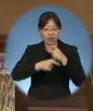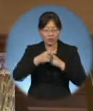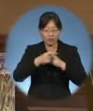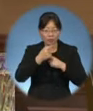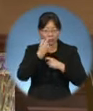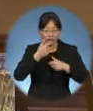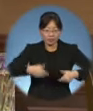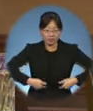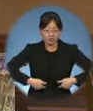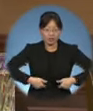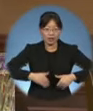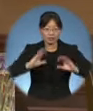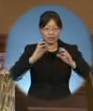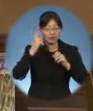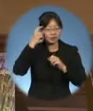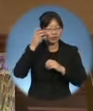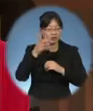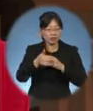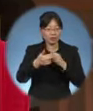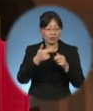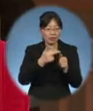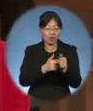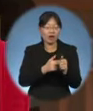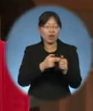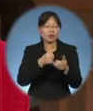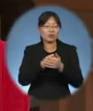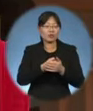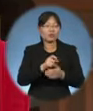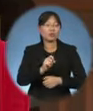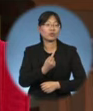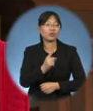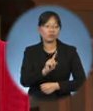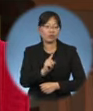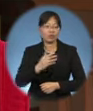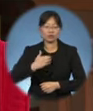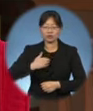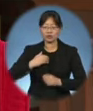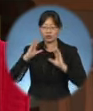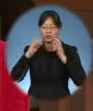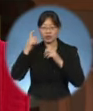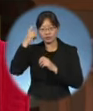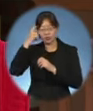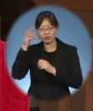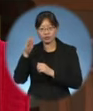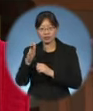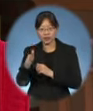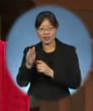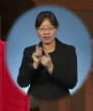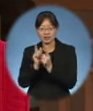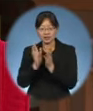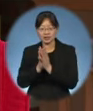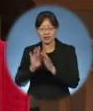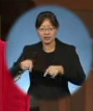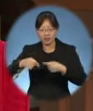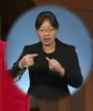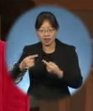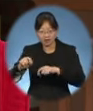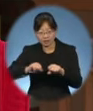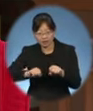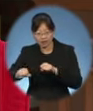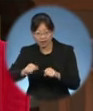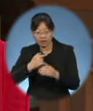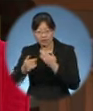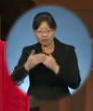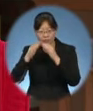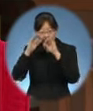되겠다 마음먹으신 무슨 계기가 있으세요? 사실 정신과의 실제 임상 현장을 경험하게 되면 연구와는 또